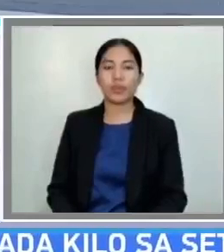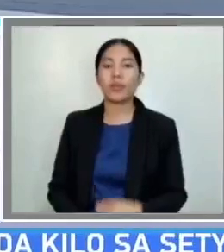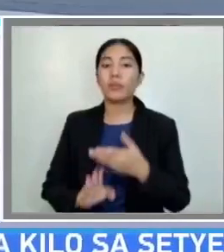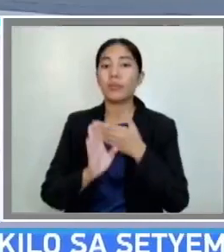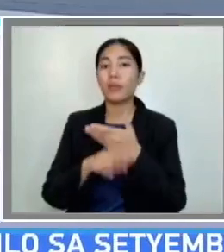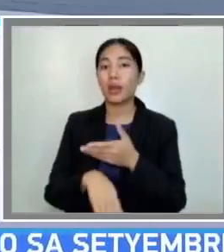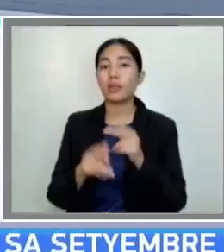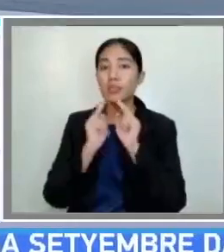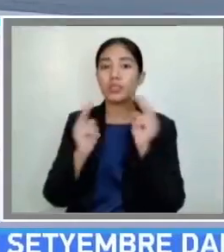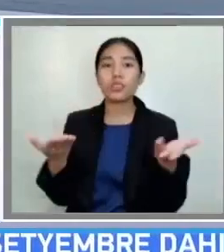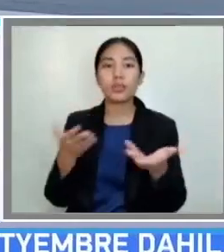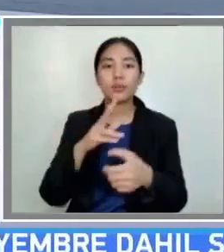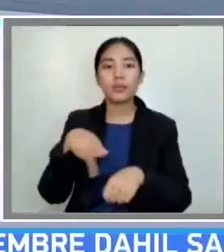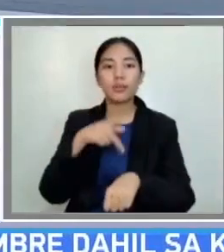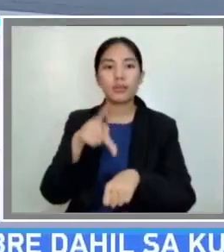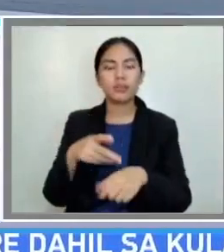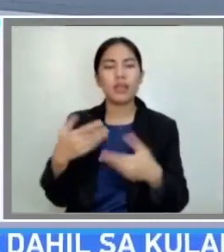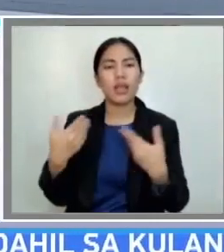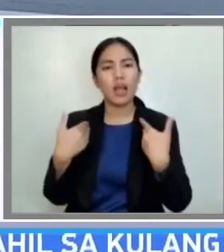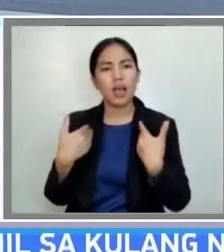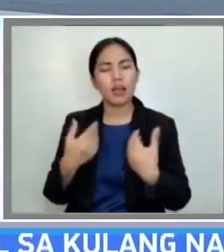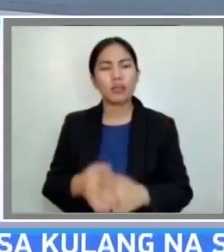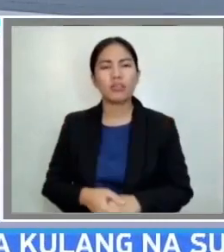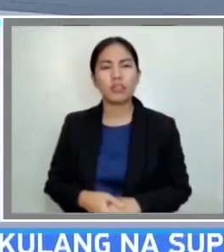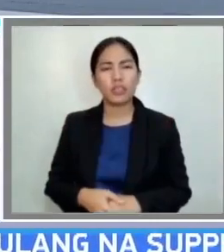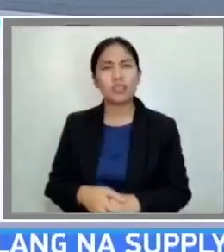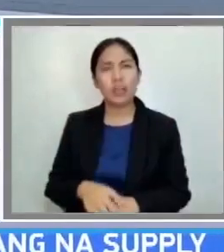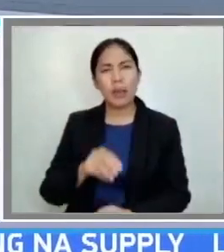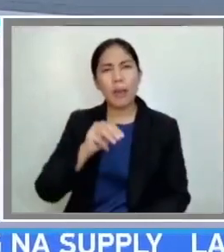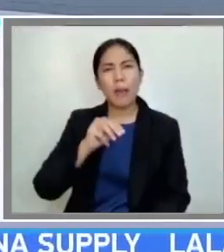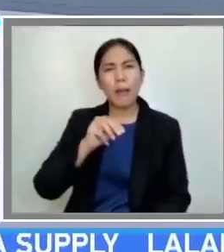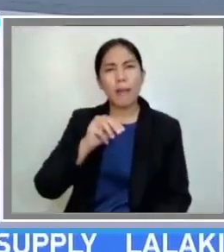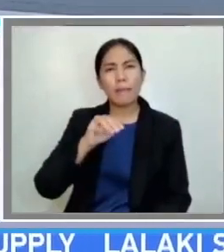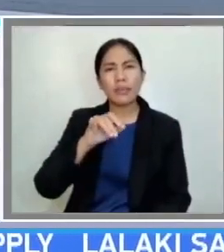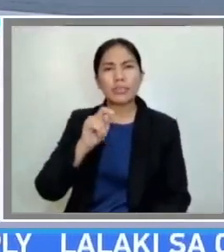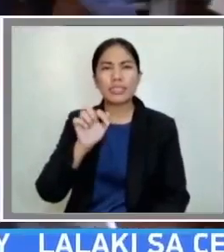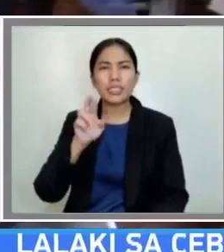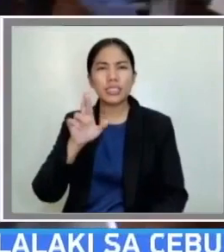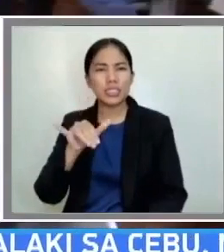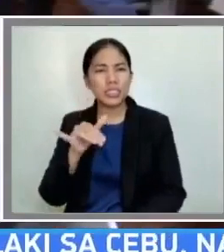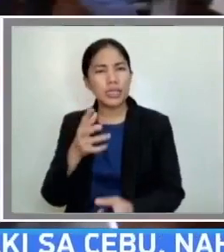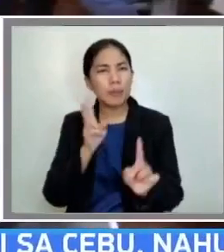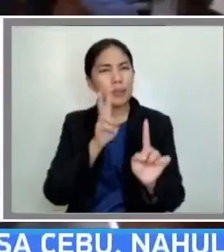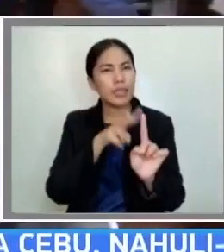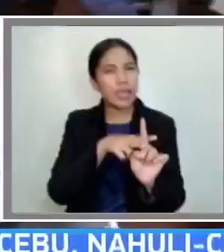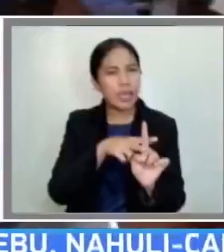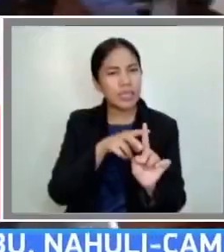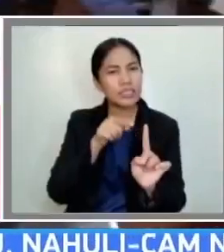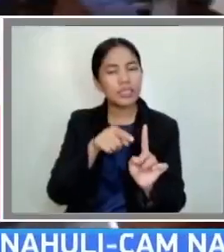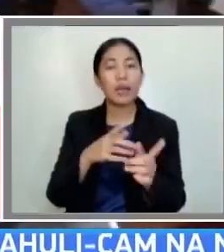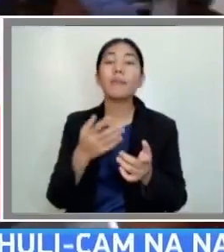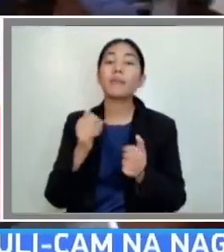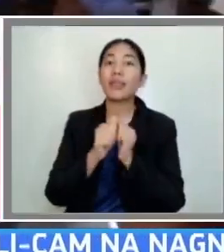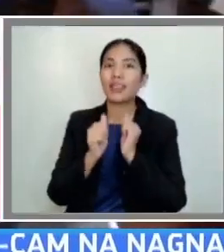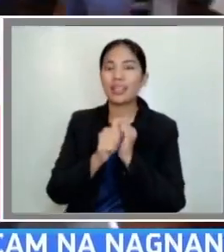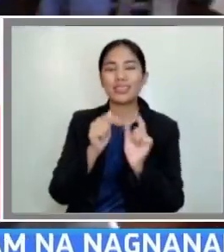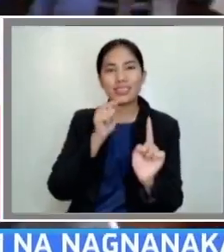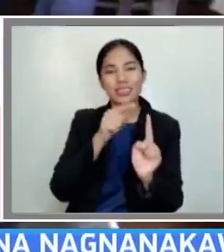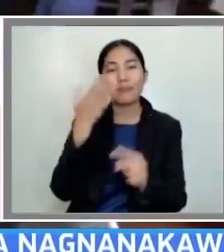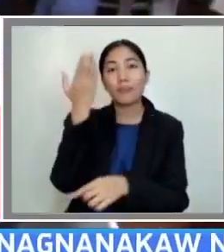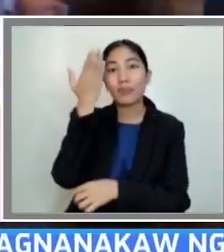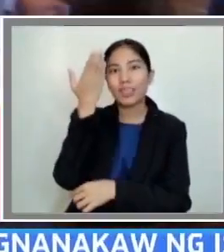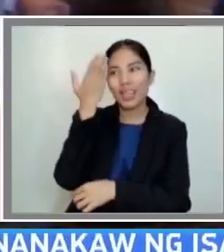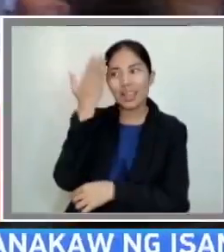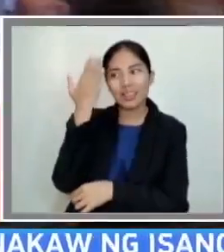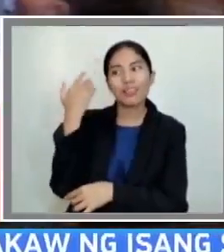May mystery applicants ng Land Transportation Office para maiwasan ang mga fixer. Layon daw ng mga mystery applicants na patunayan ang sumbong